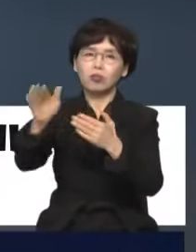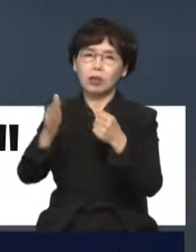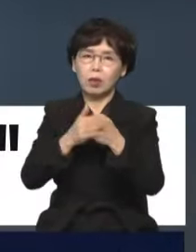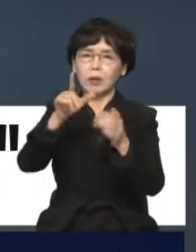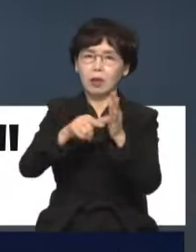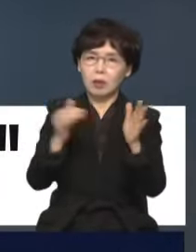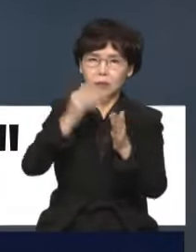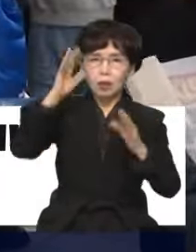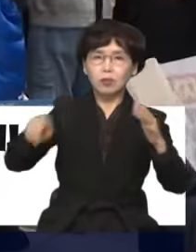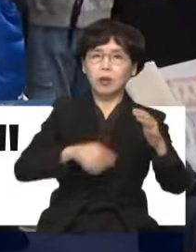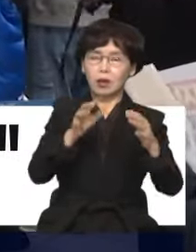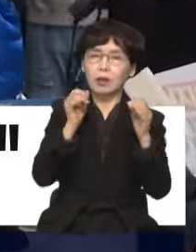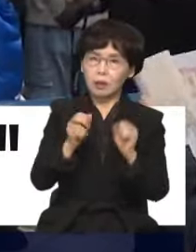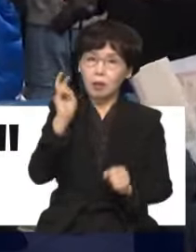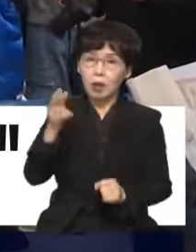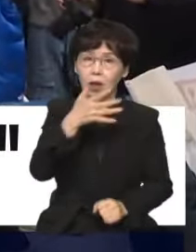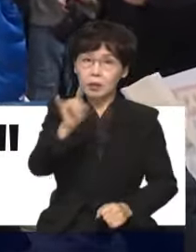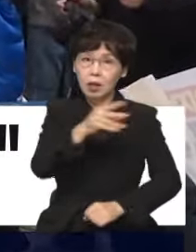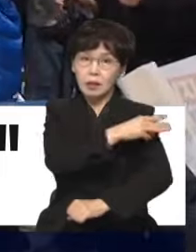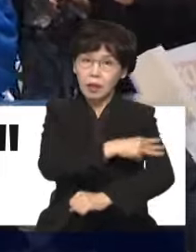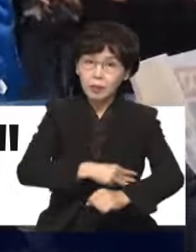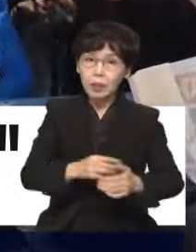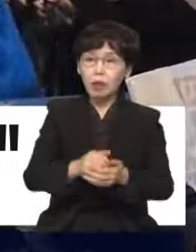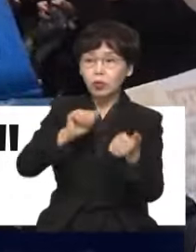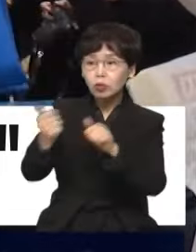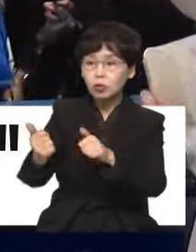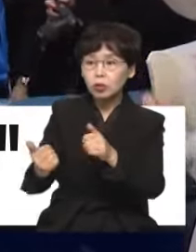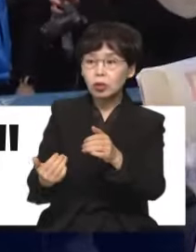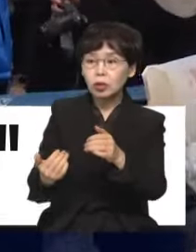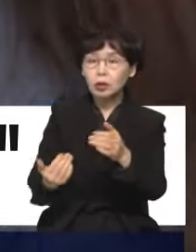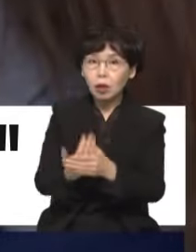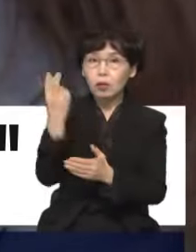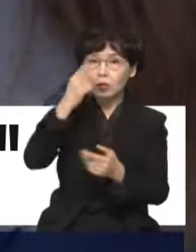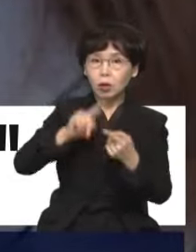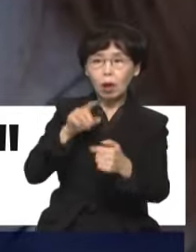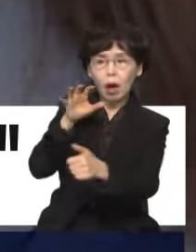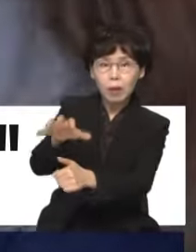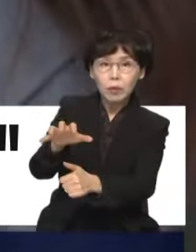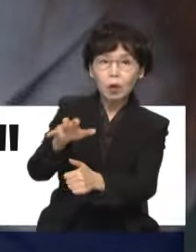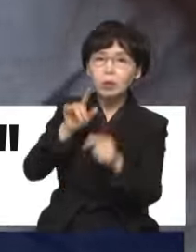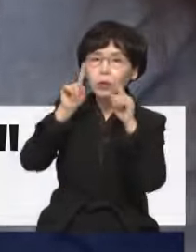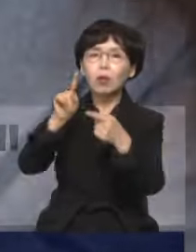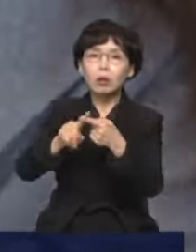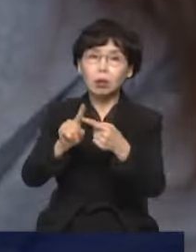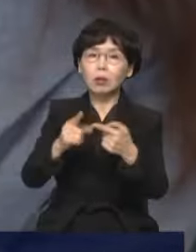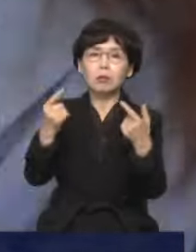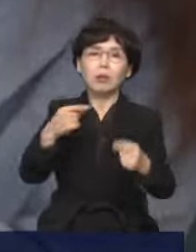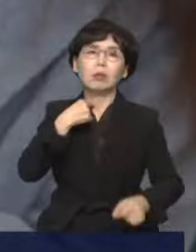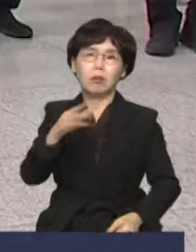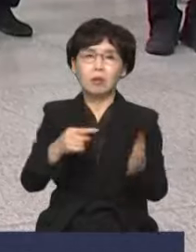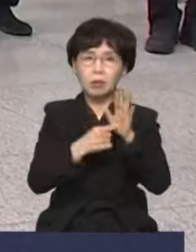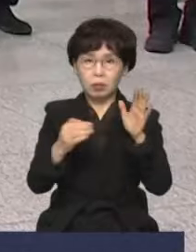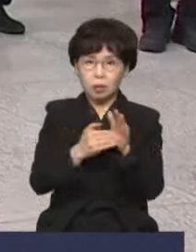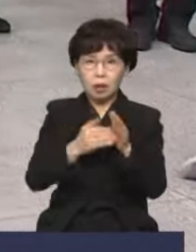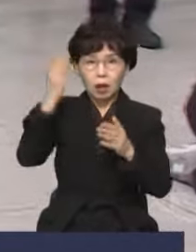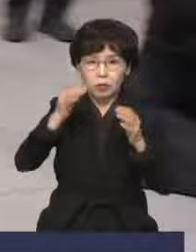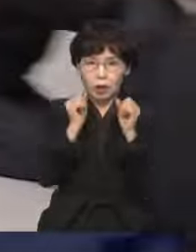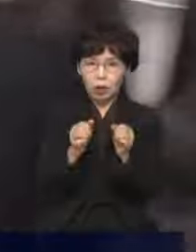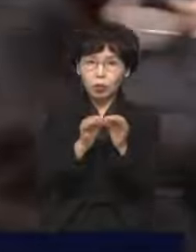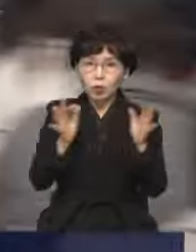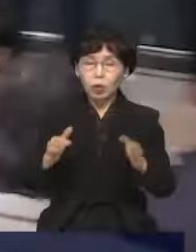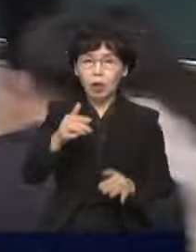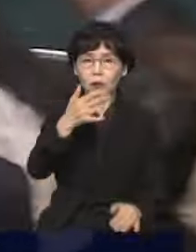순직 사건에 대한 외압 의혹에 대해서는 이미 사실이 아니라는 점을 분명하게 밝혔다고만 답했습니다. 그러면서 체류 기간 공수처